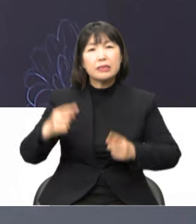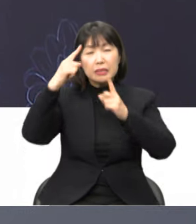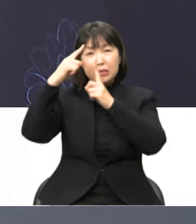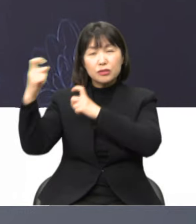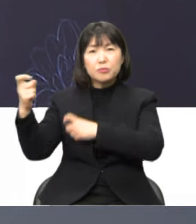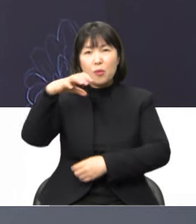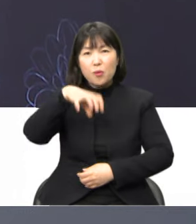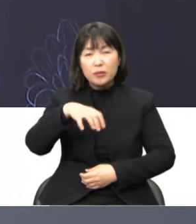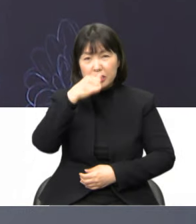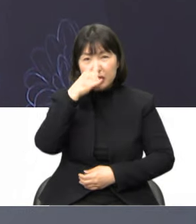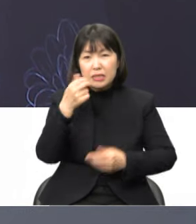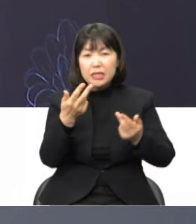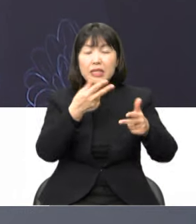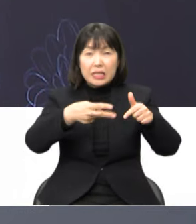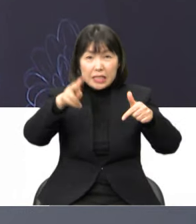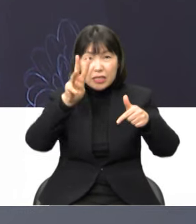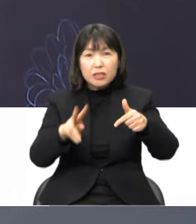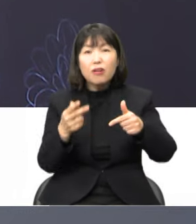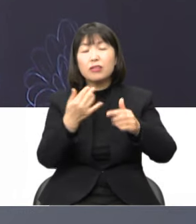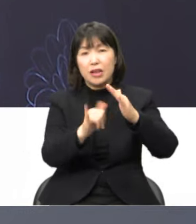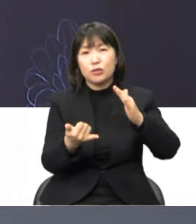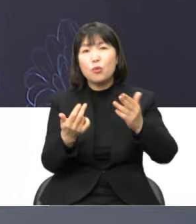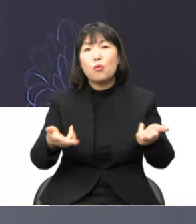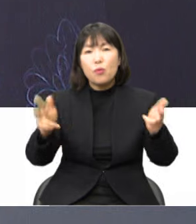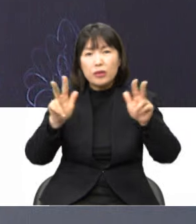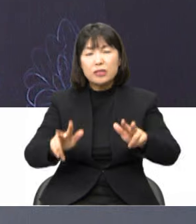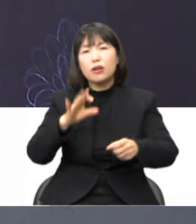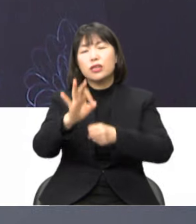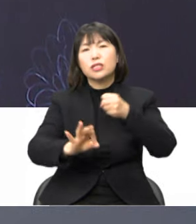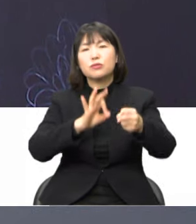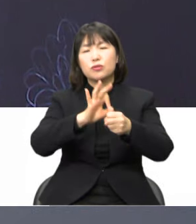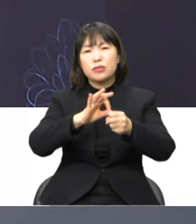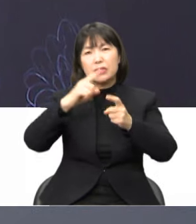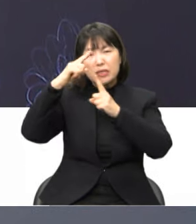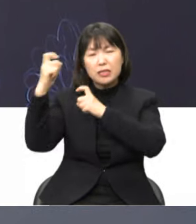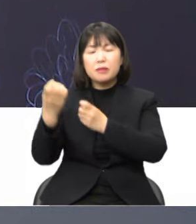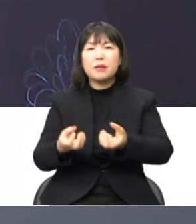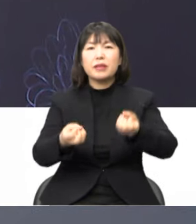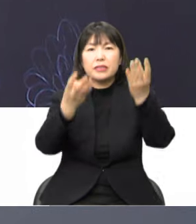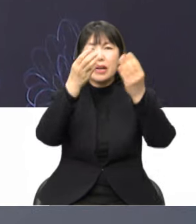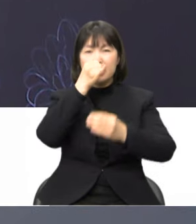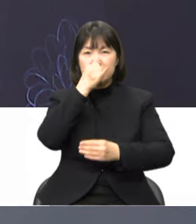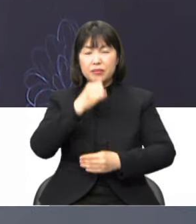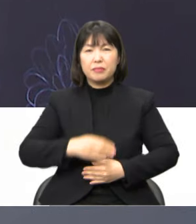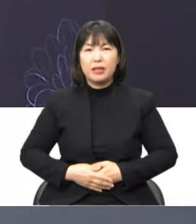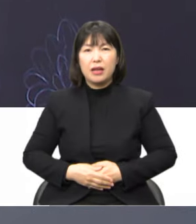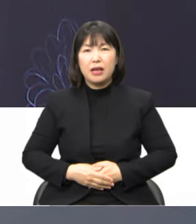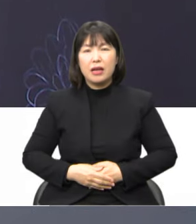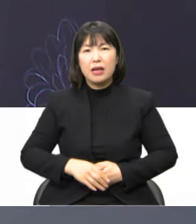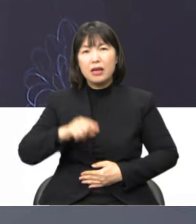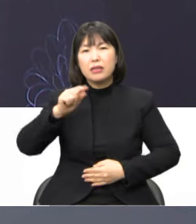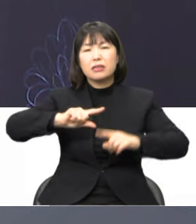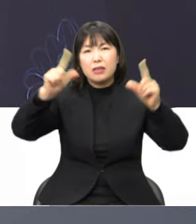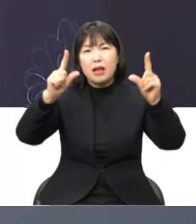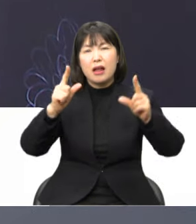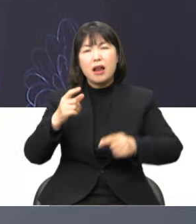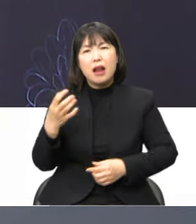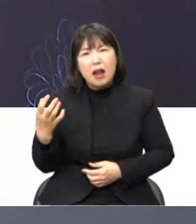공원에선 주기 추모식이 열렸습니다 희생자 유가족들은 그날의 아픔을 잊지 말아 달라고